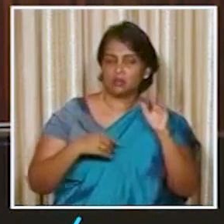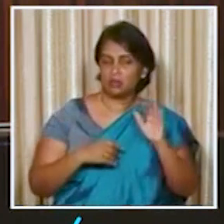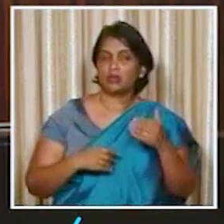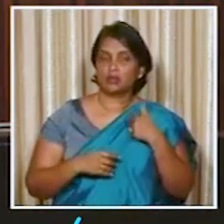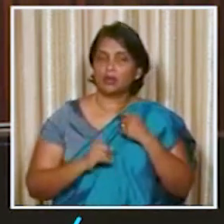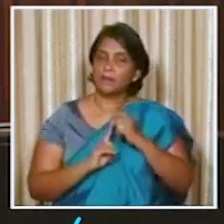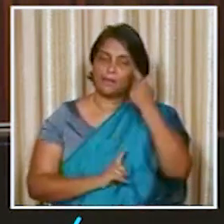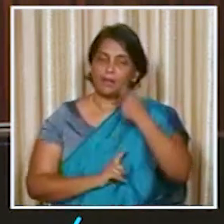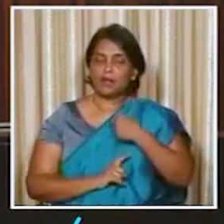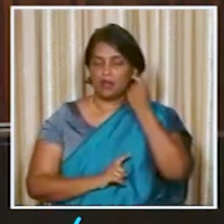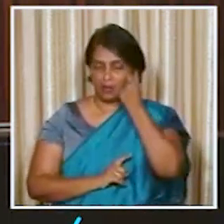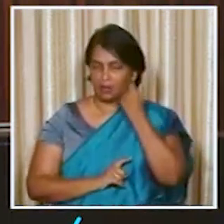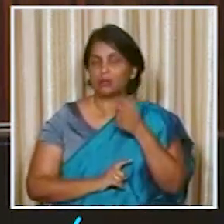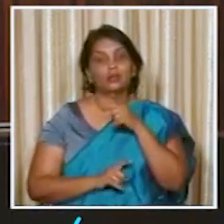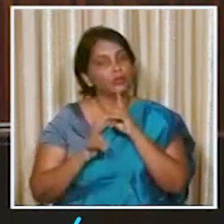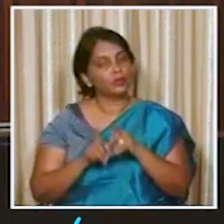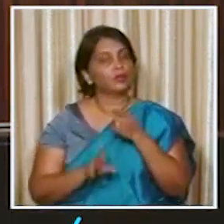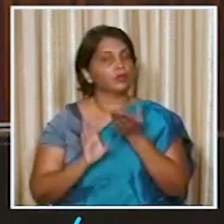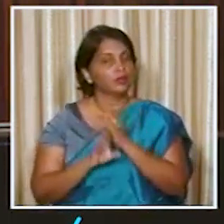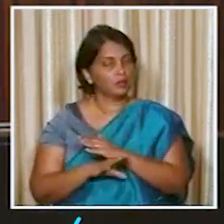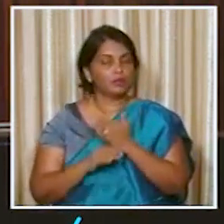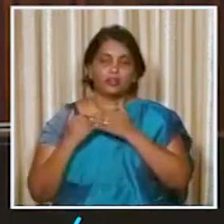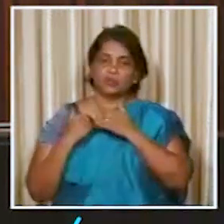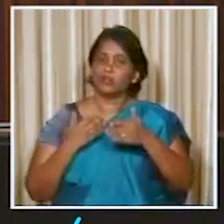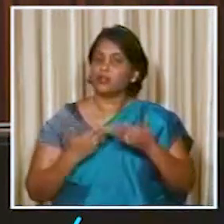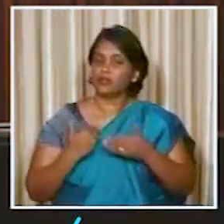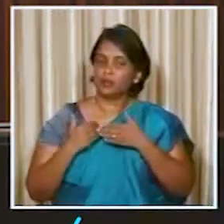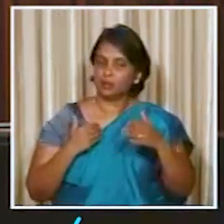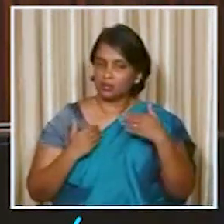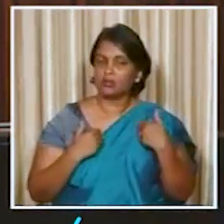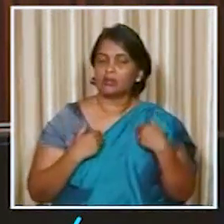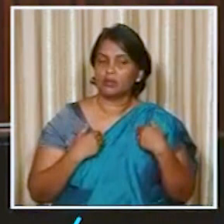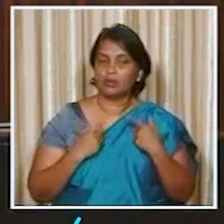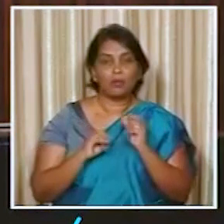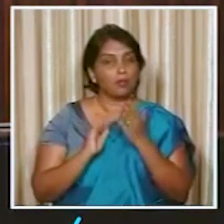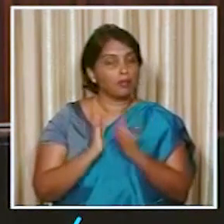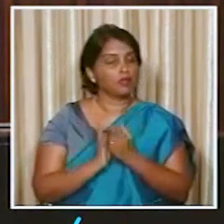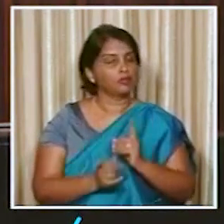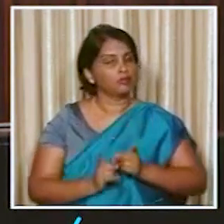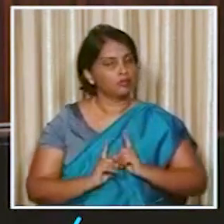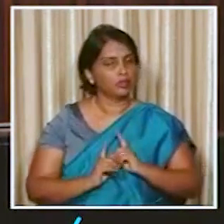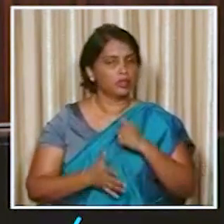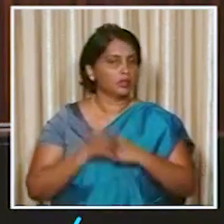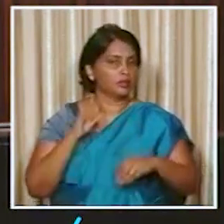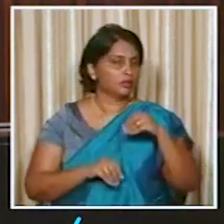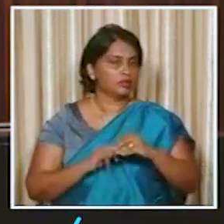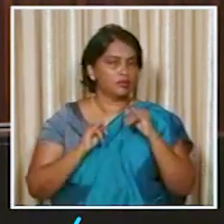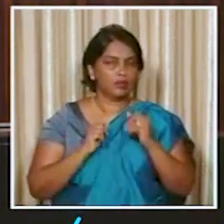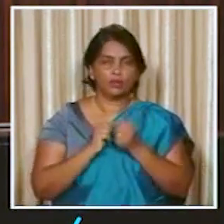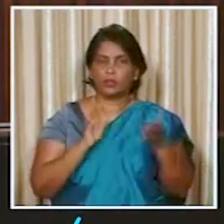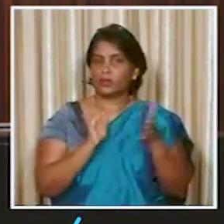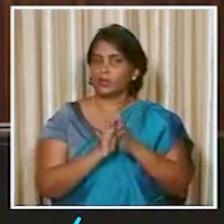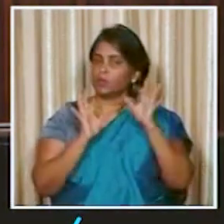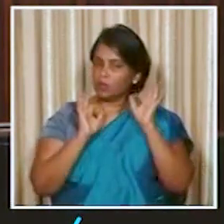මගේ පෞද්ගලික කියවීමයි එහෙයින් එදා පටන් වර්තමානයේ දක්වා මෙම ප්‍රතිපත්තියක් ලෙස කිසිදු දේශපාලන කුමන්ත්‍රණයක